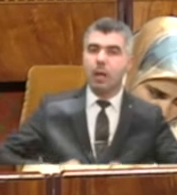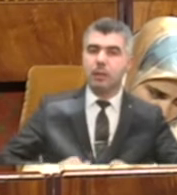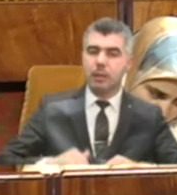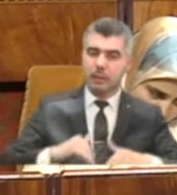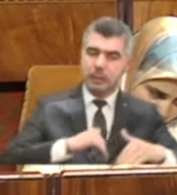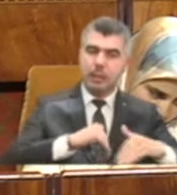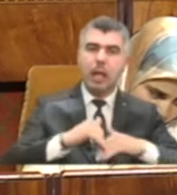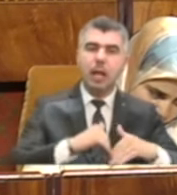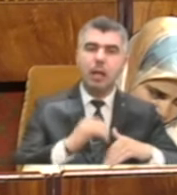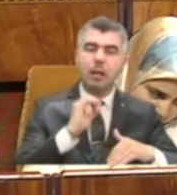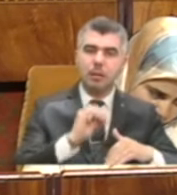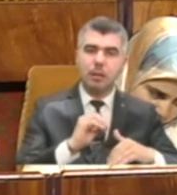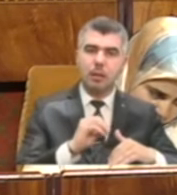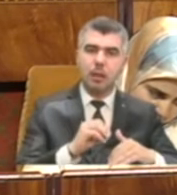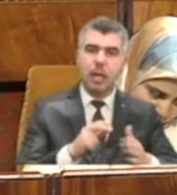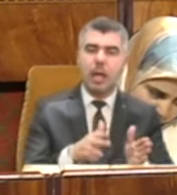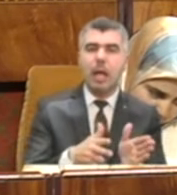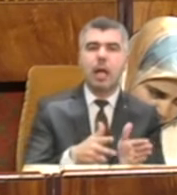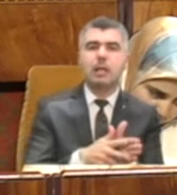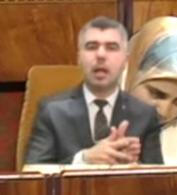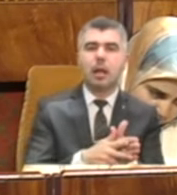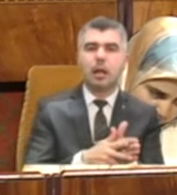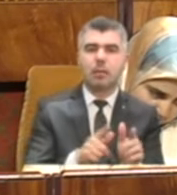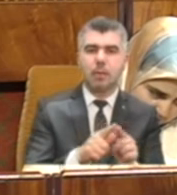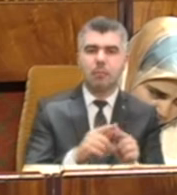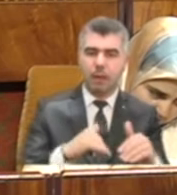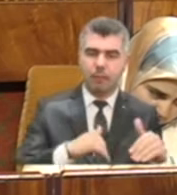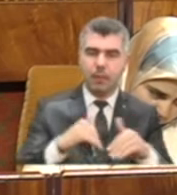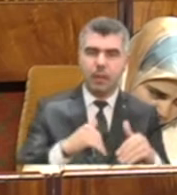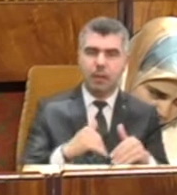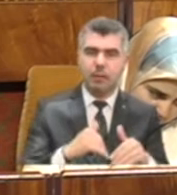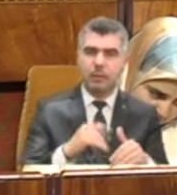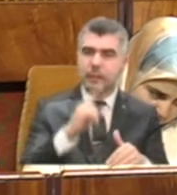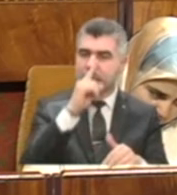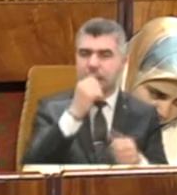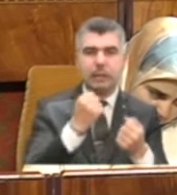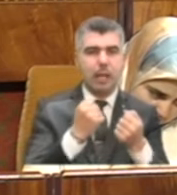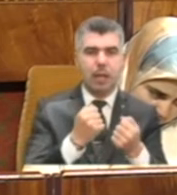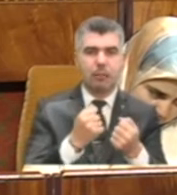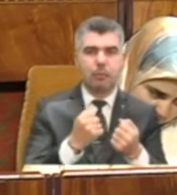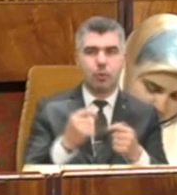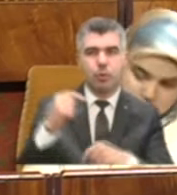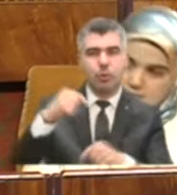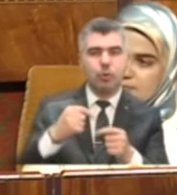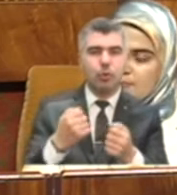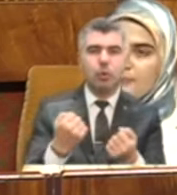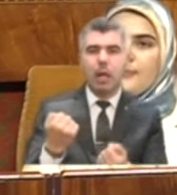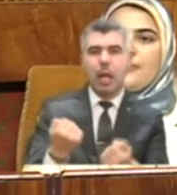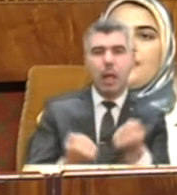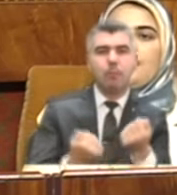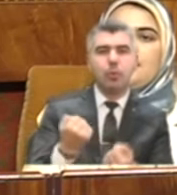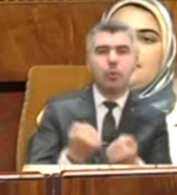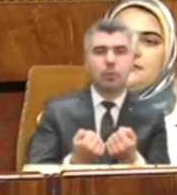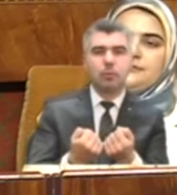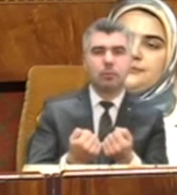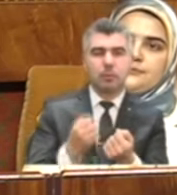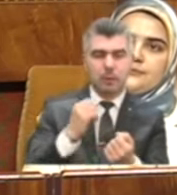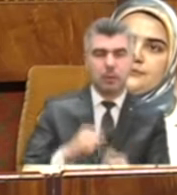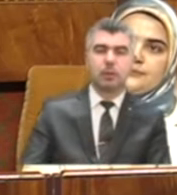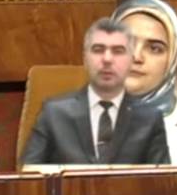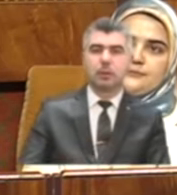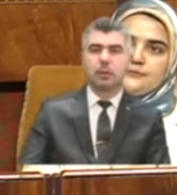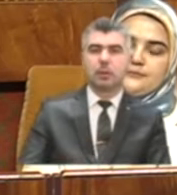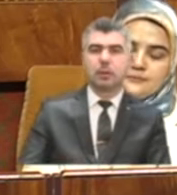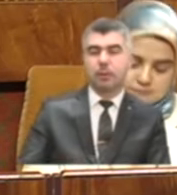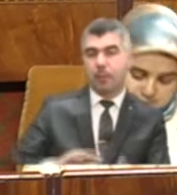الطريق بين القصر الصغير والميناء، أن هذا المقطع أصبح غير كافي لاستقبال الزوار والشاحنات، وأن هذه